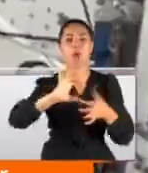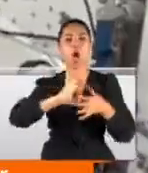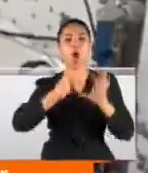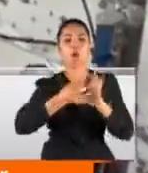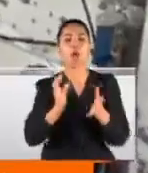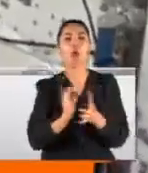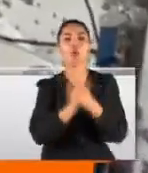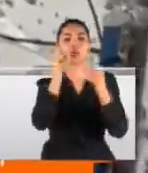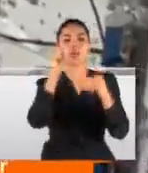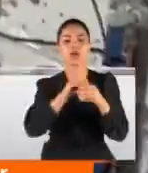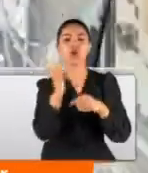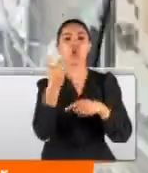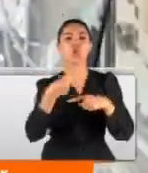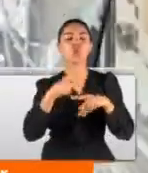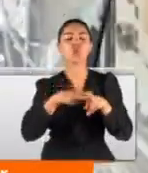düzenledi.